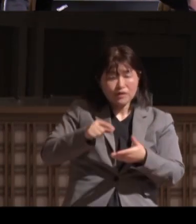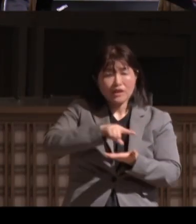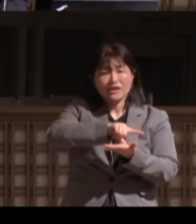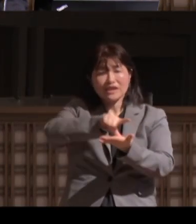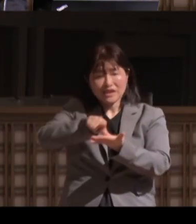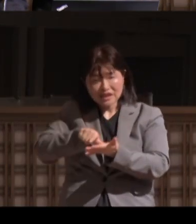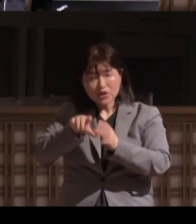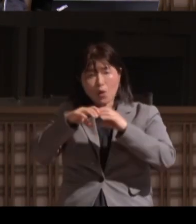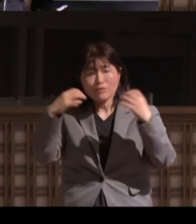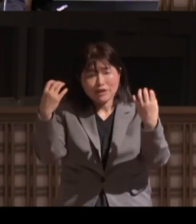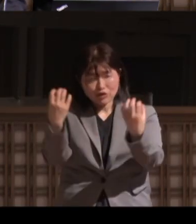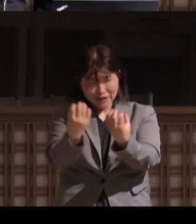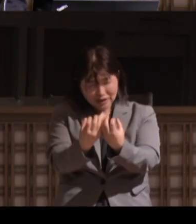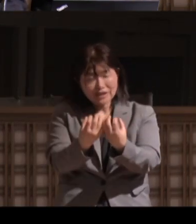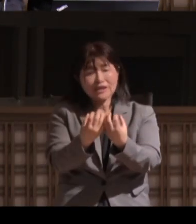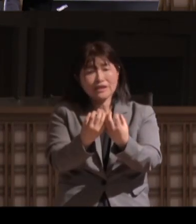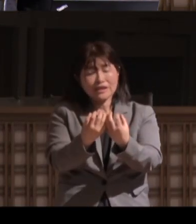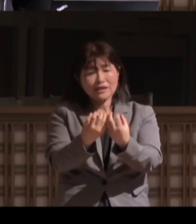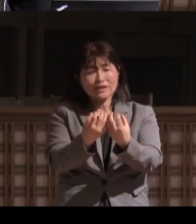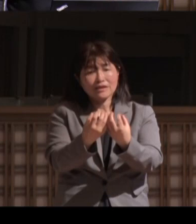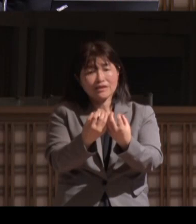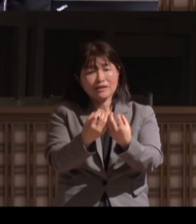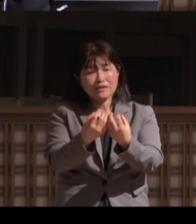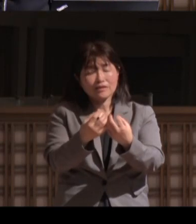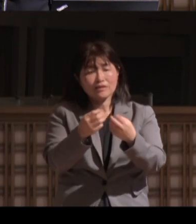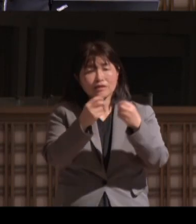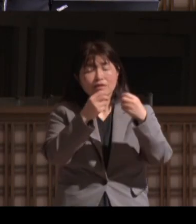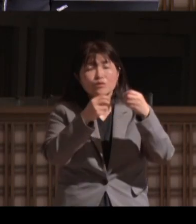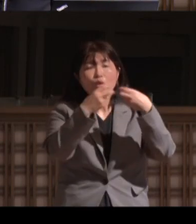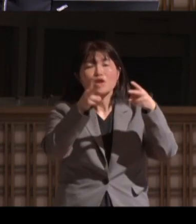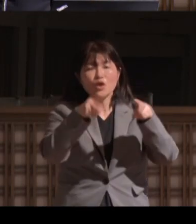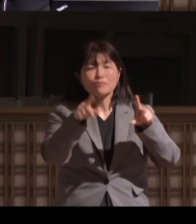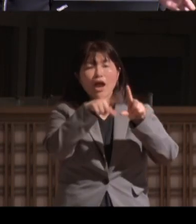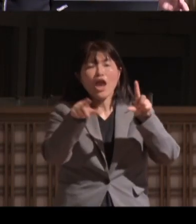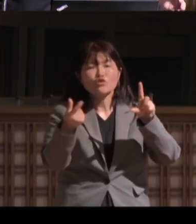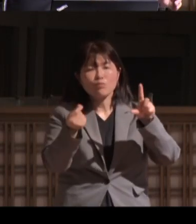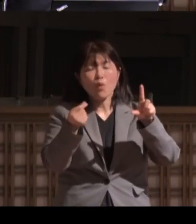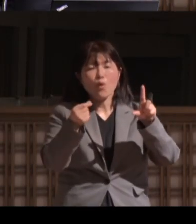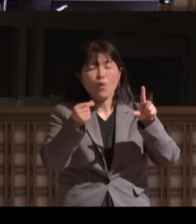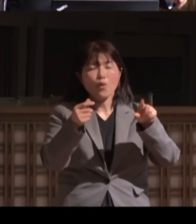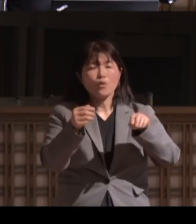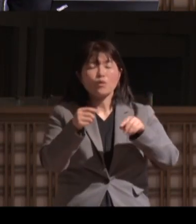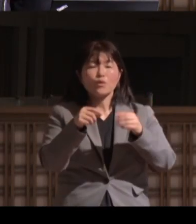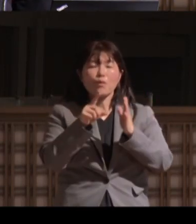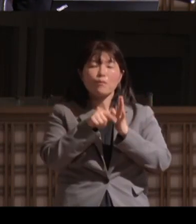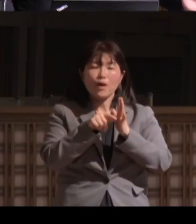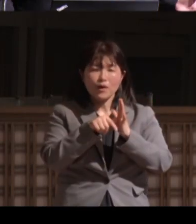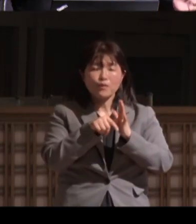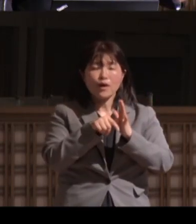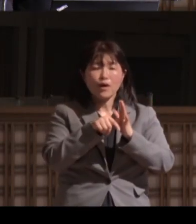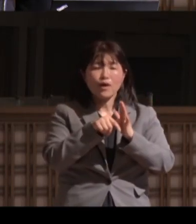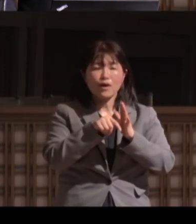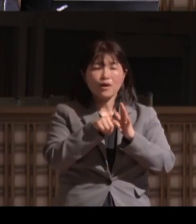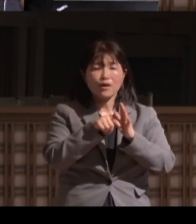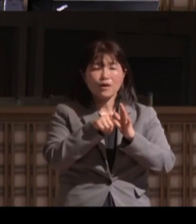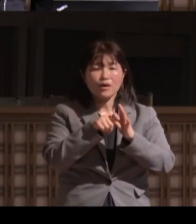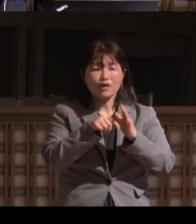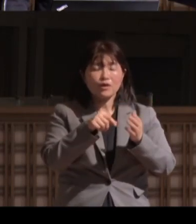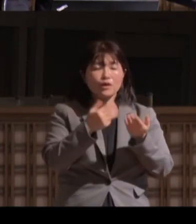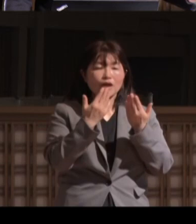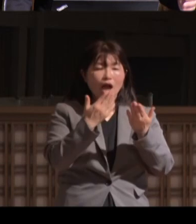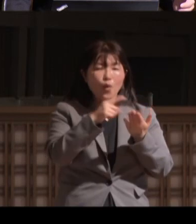のコミュニティがあってえ今回ま広島エル航空単位ですけどその下に自治会や町内会